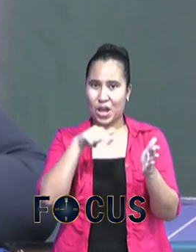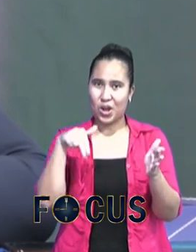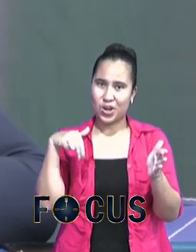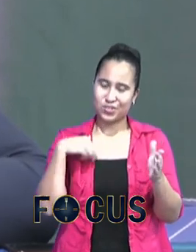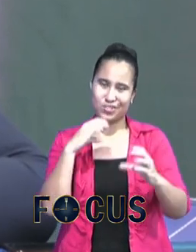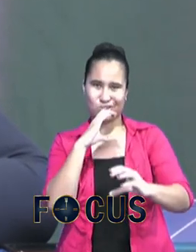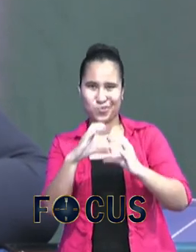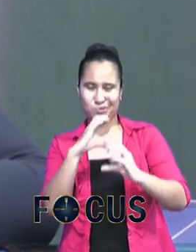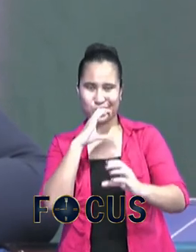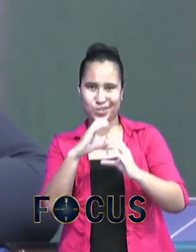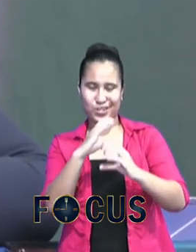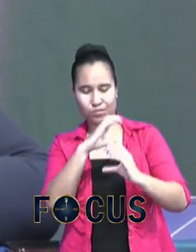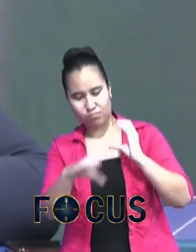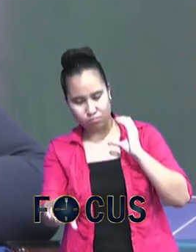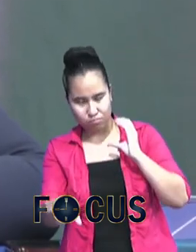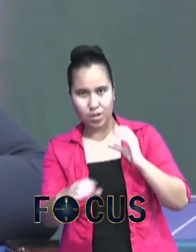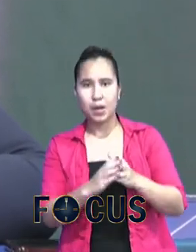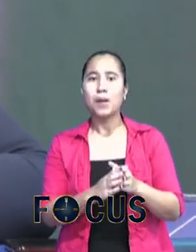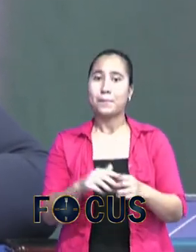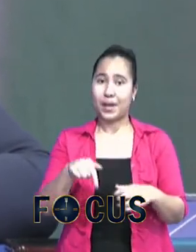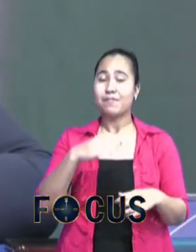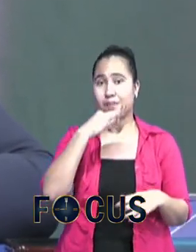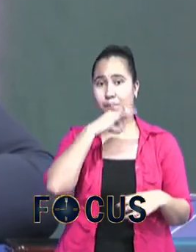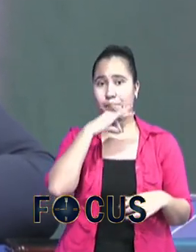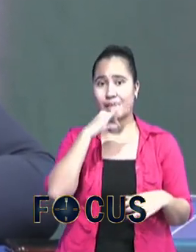maar vanmiddag is het weer opgevuld.